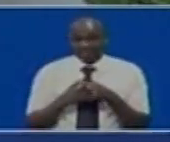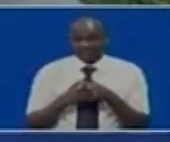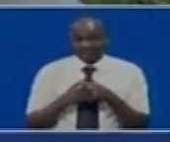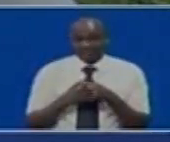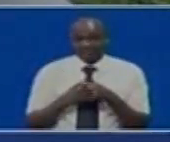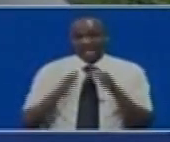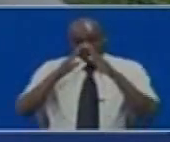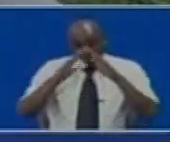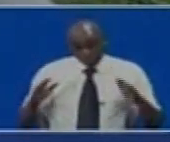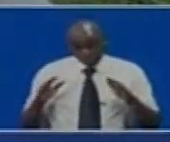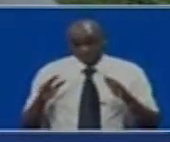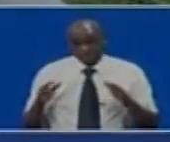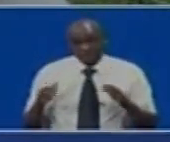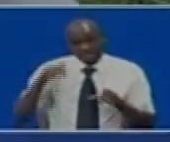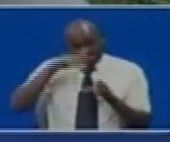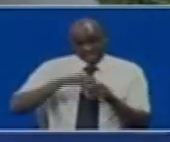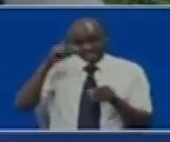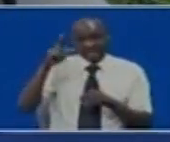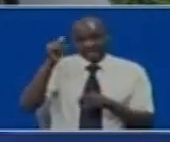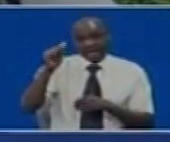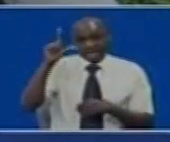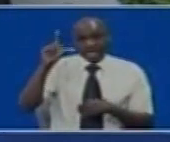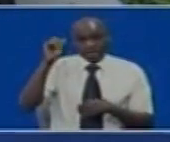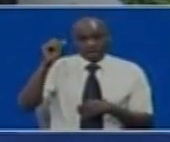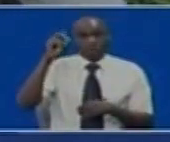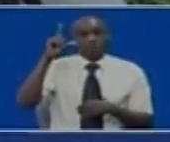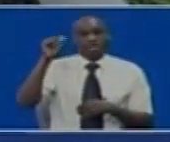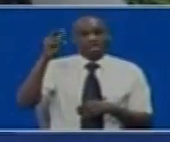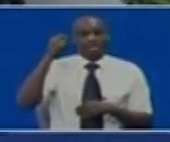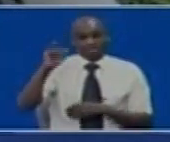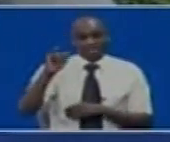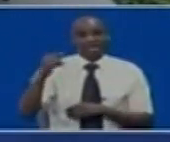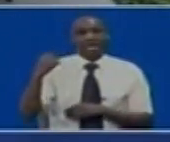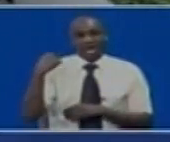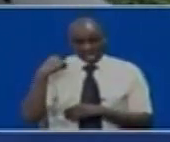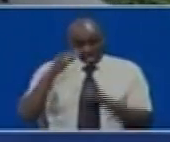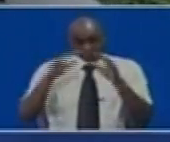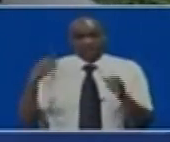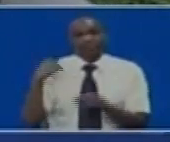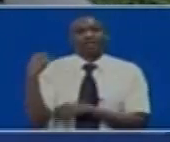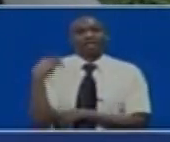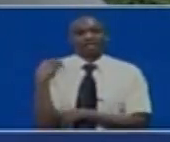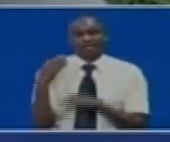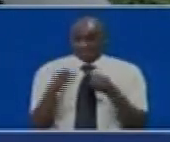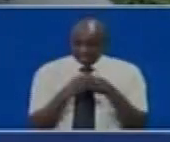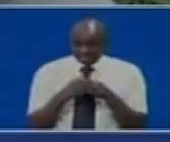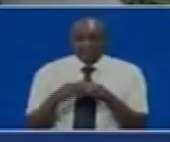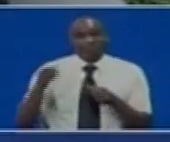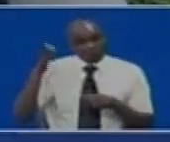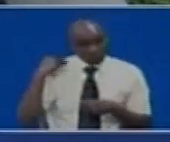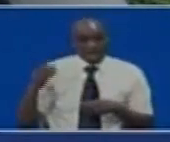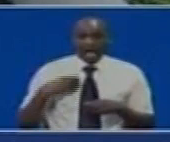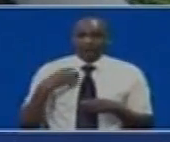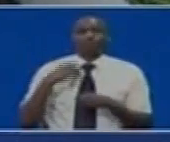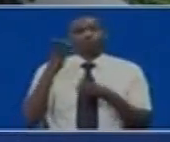December 1959 in a house here in Kaloleni, house number 230. We used to have